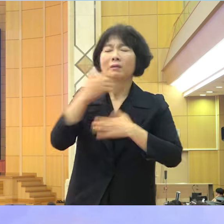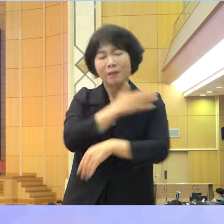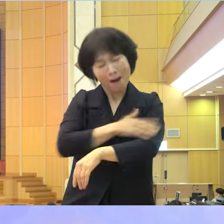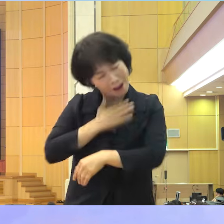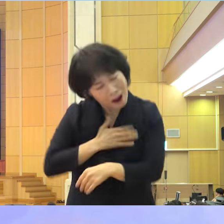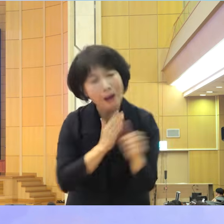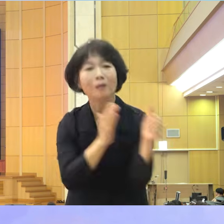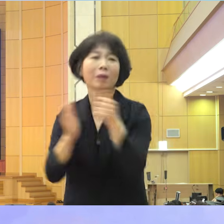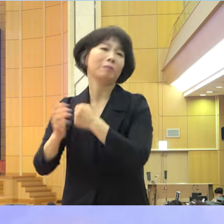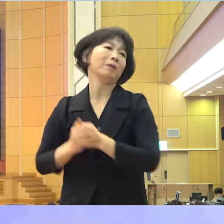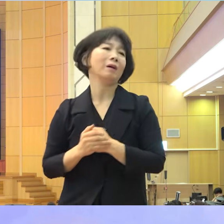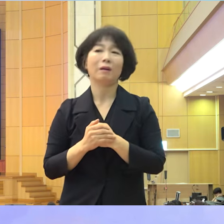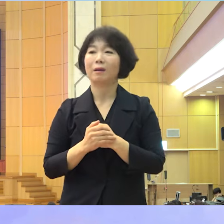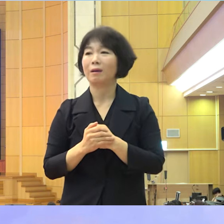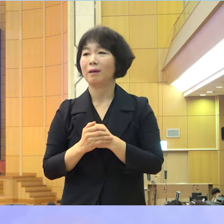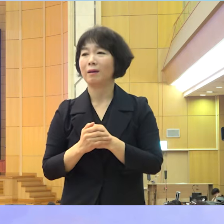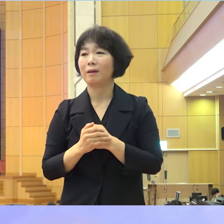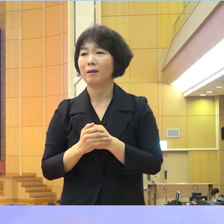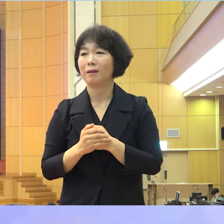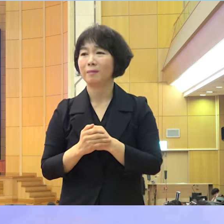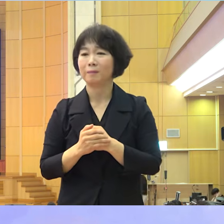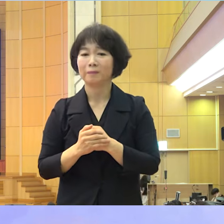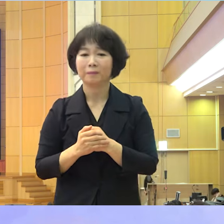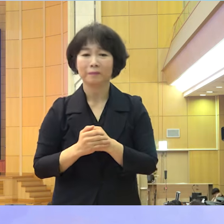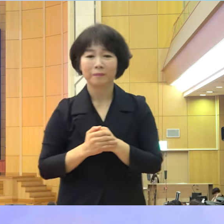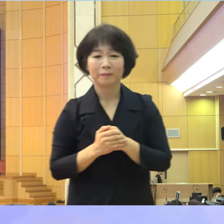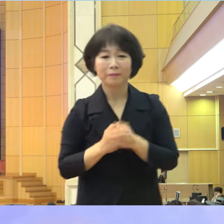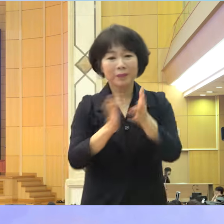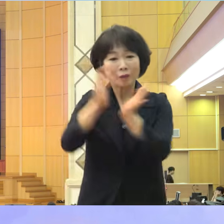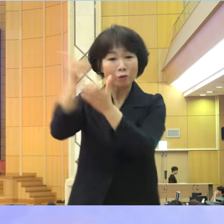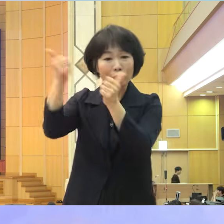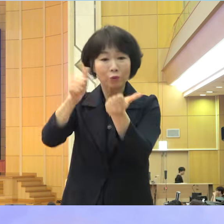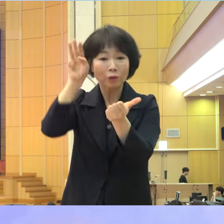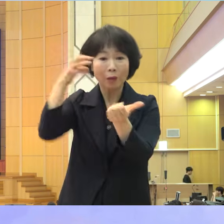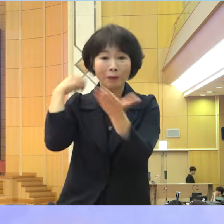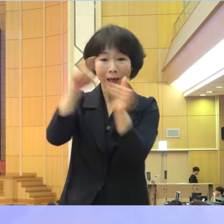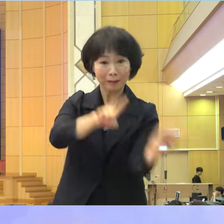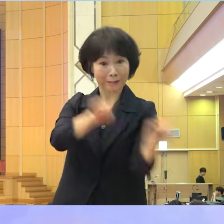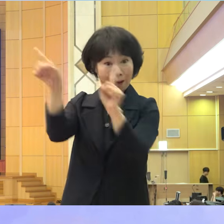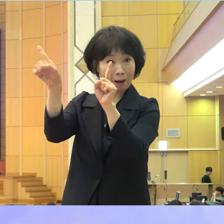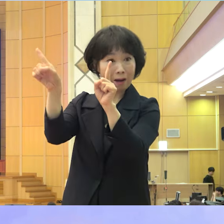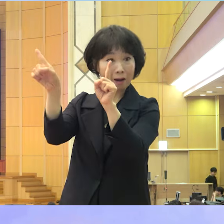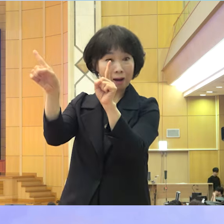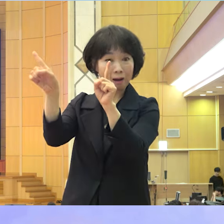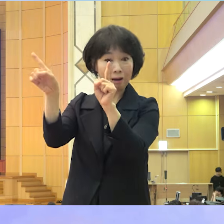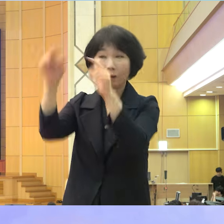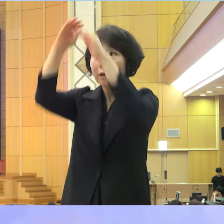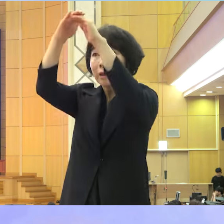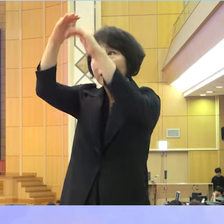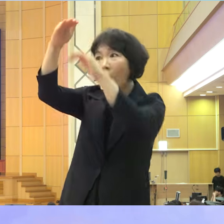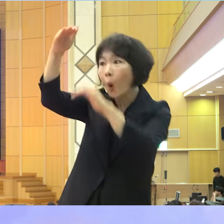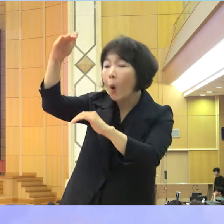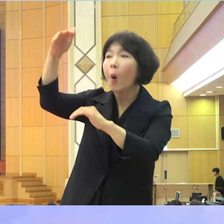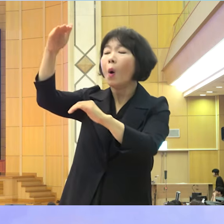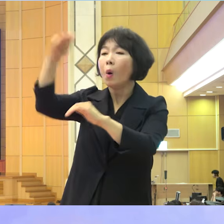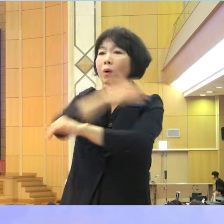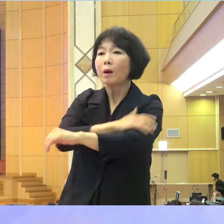죽으시고 3일 만에 살아나시고, 이것이 무슨 조건부로